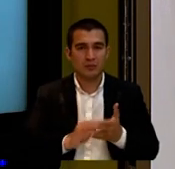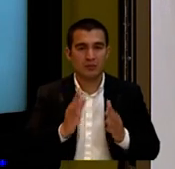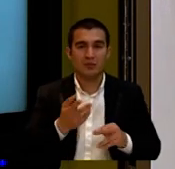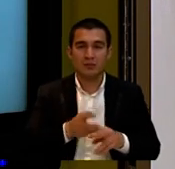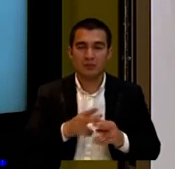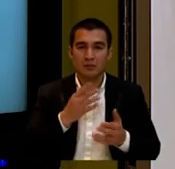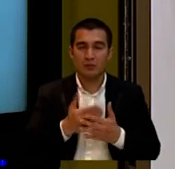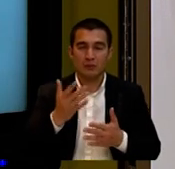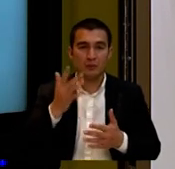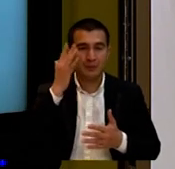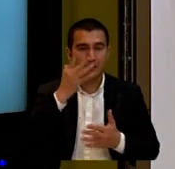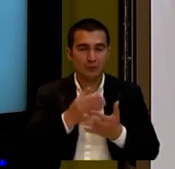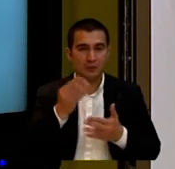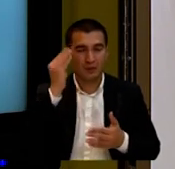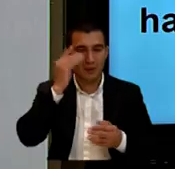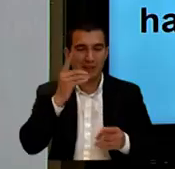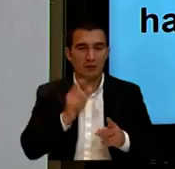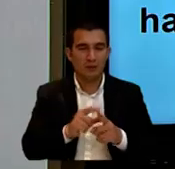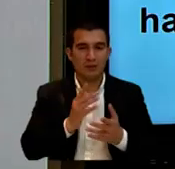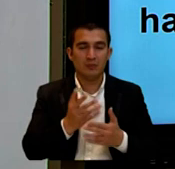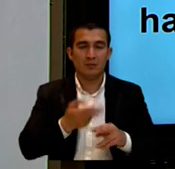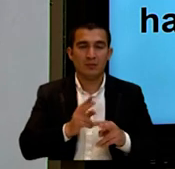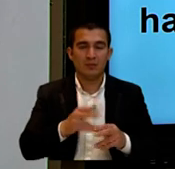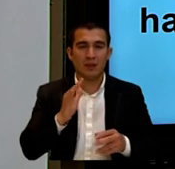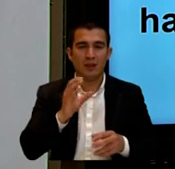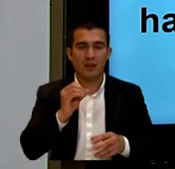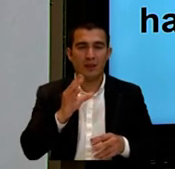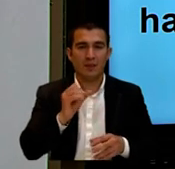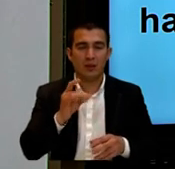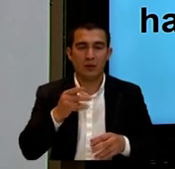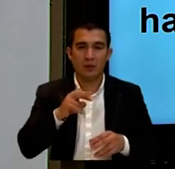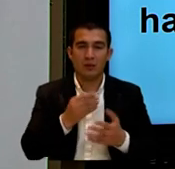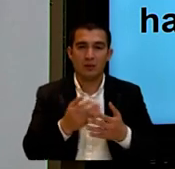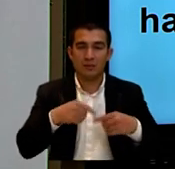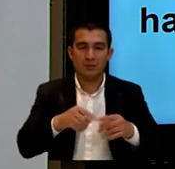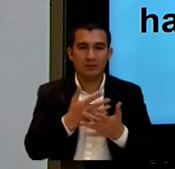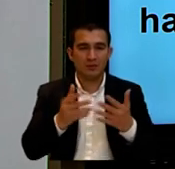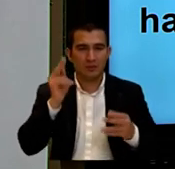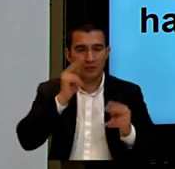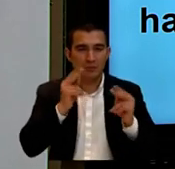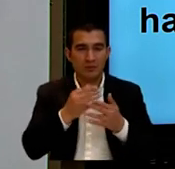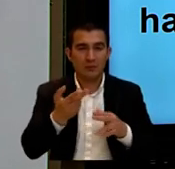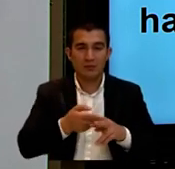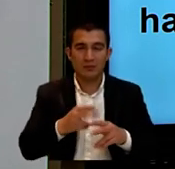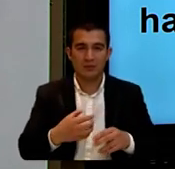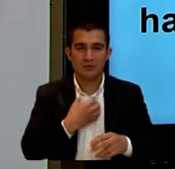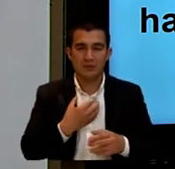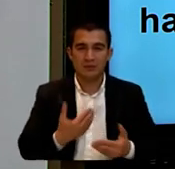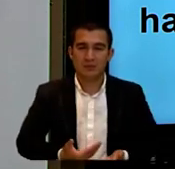мақсады ісі эволюцияның түрлі юналышларының орғаниш асасыда қайванат дүніасыдағы